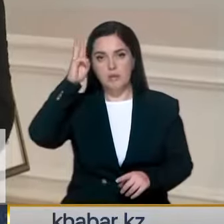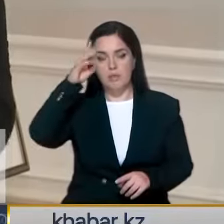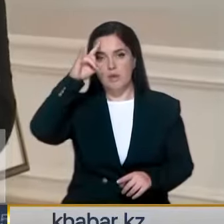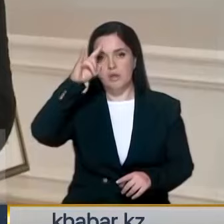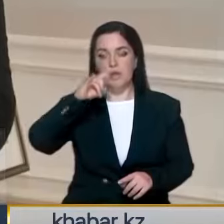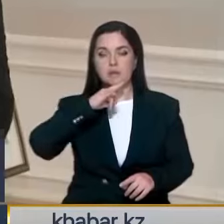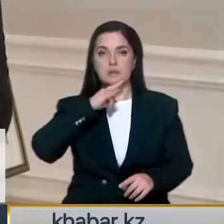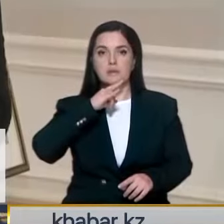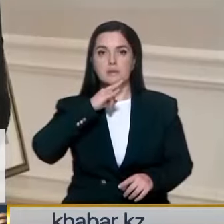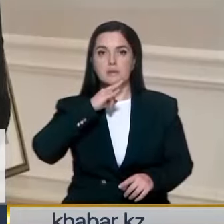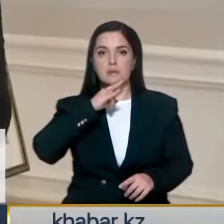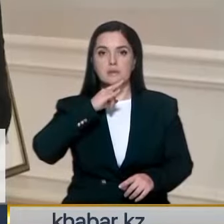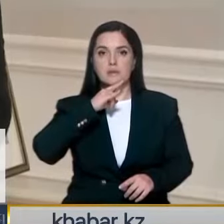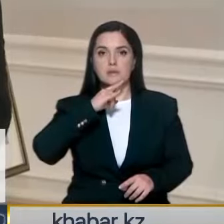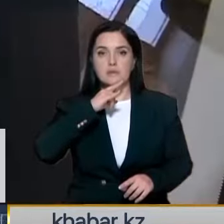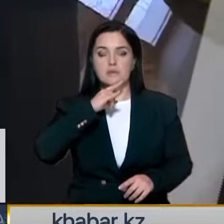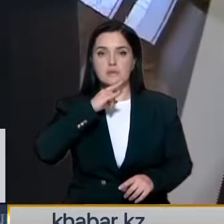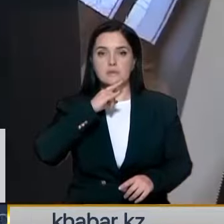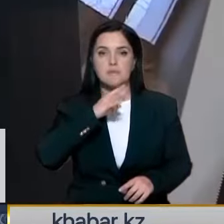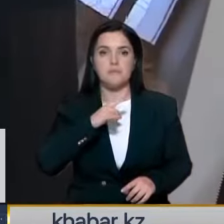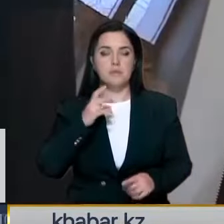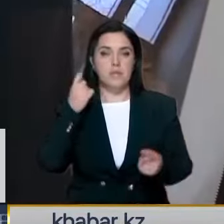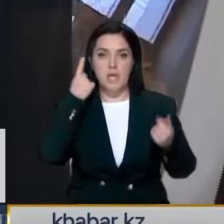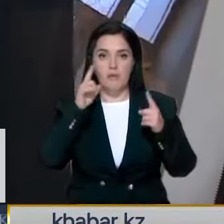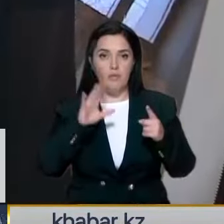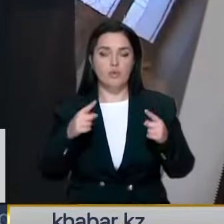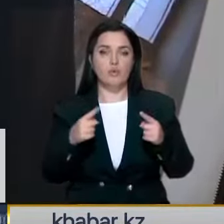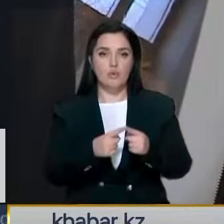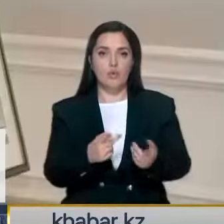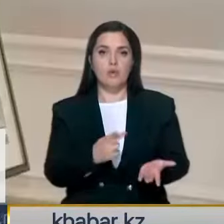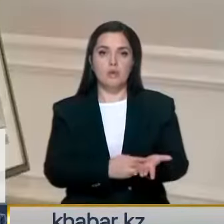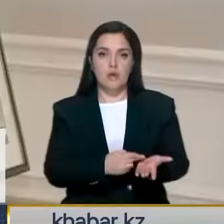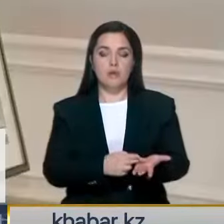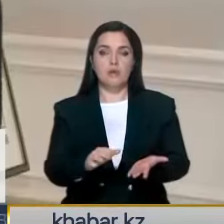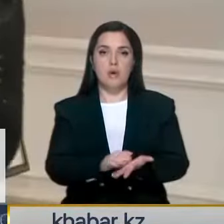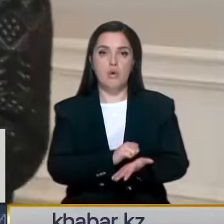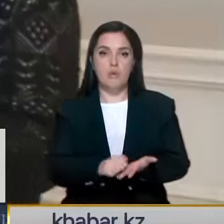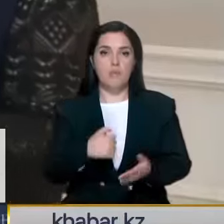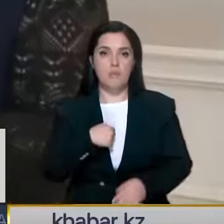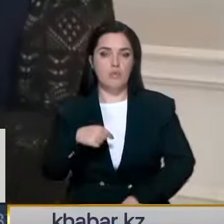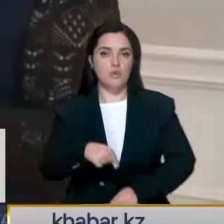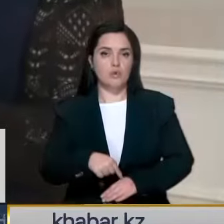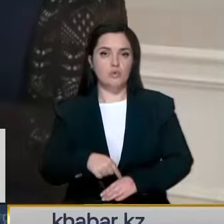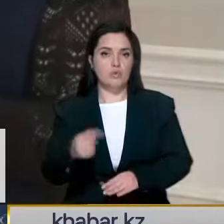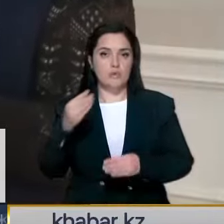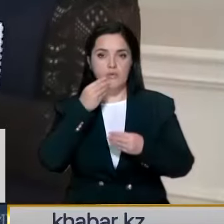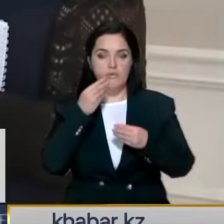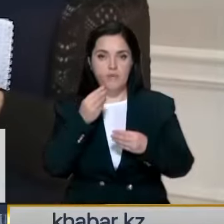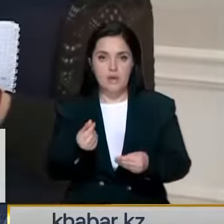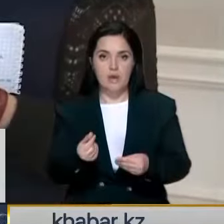Казахстана. Да? И это не преувеличение, потому что доказано документально. Мы чувствуем ее влияние